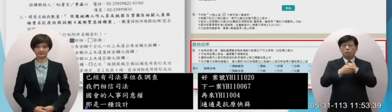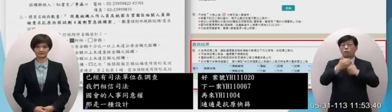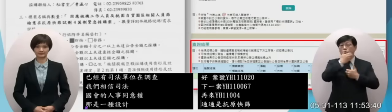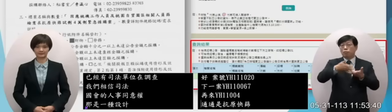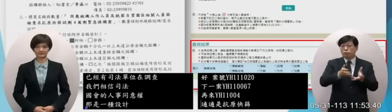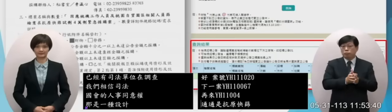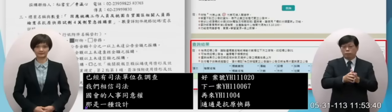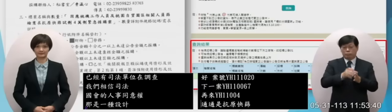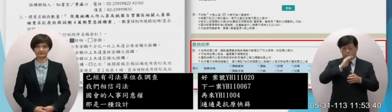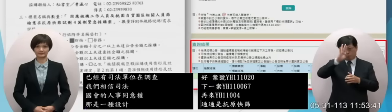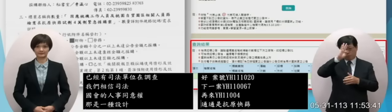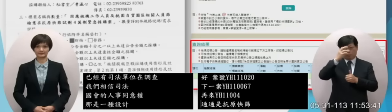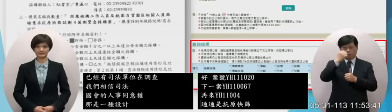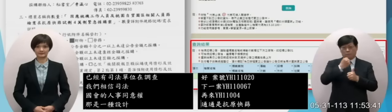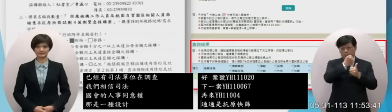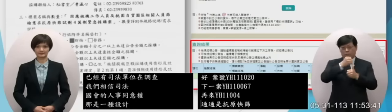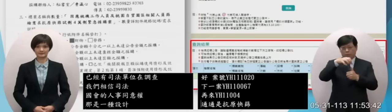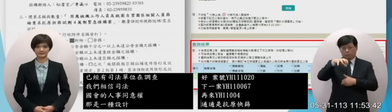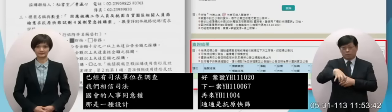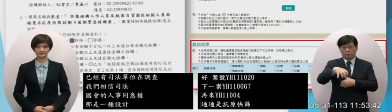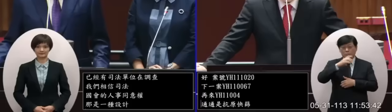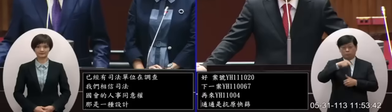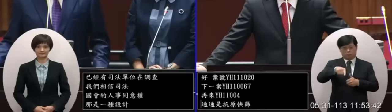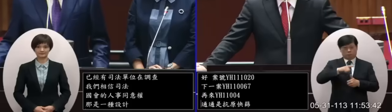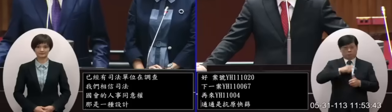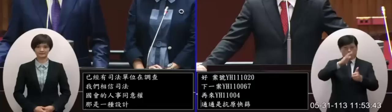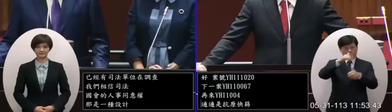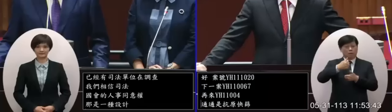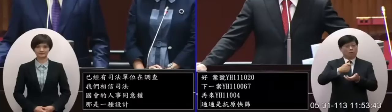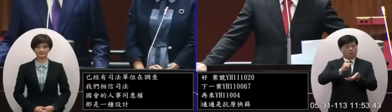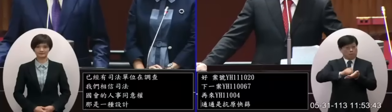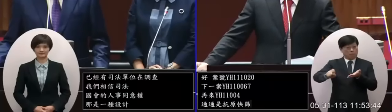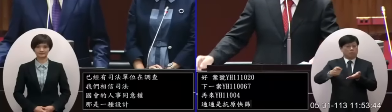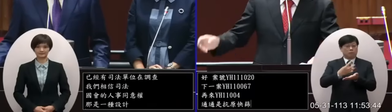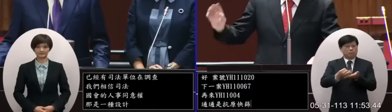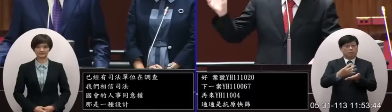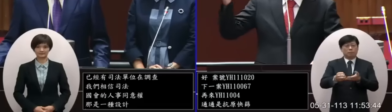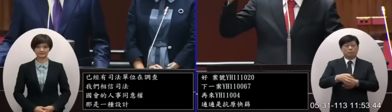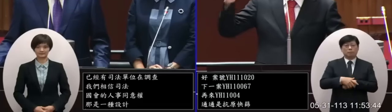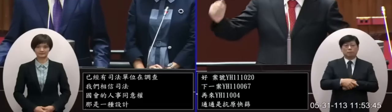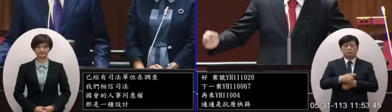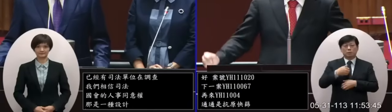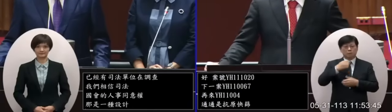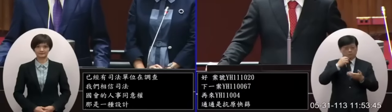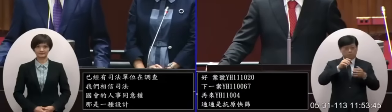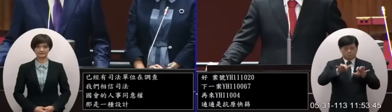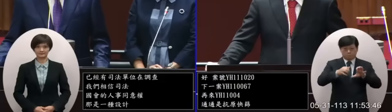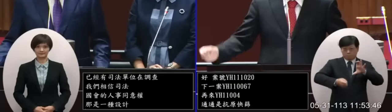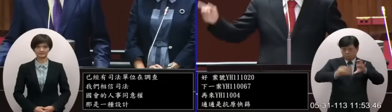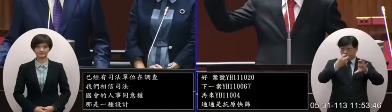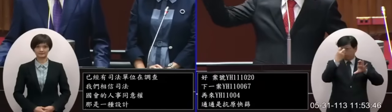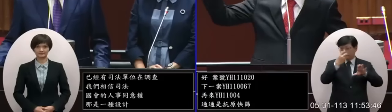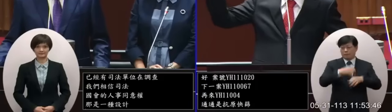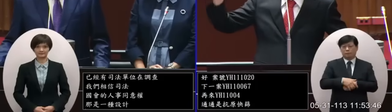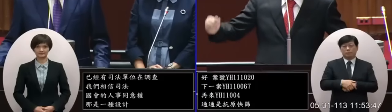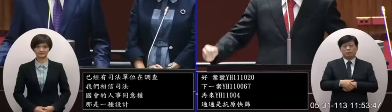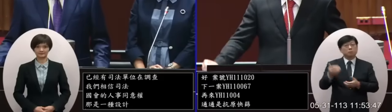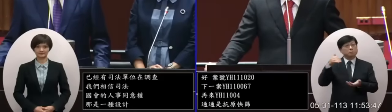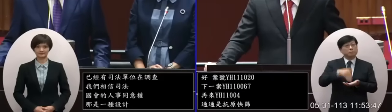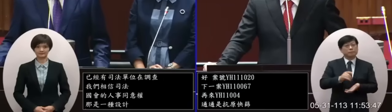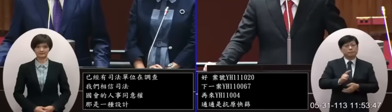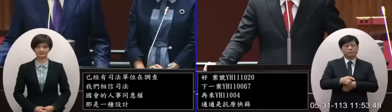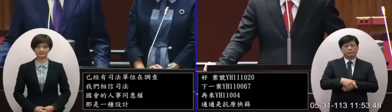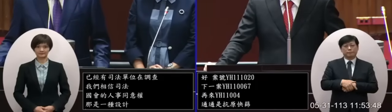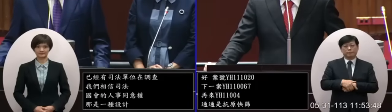部疾管署的招标案号，我们打进去看，啊，结果是怎